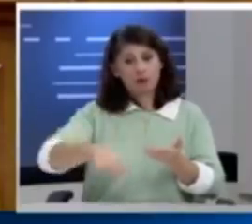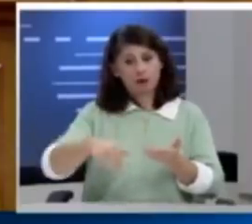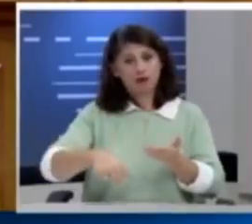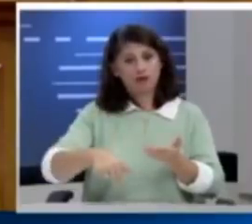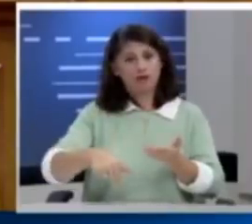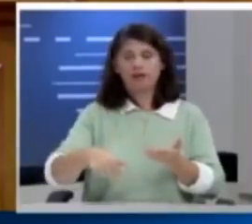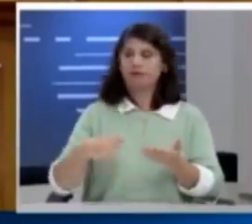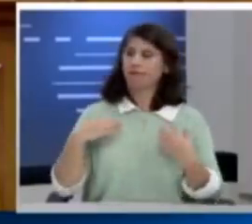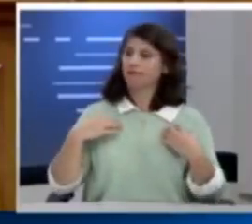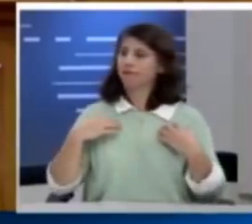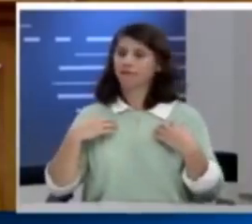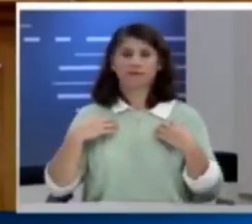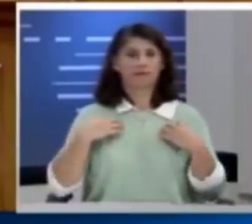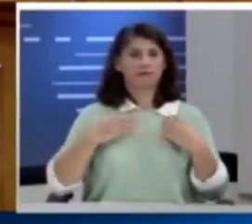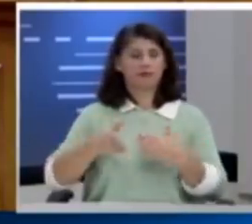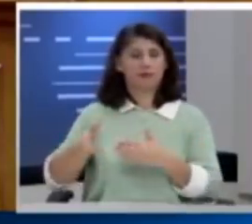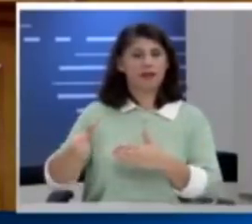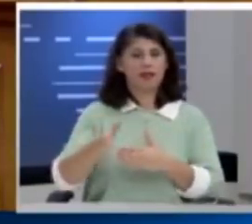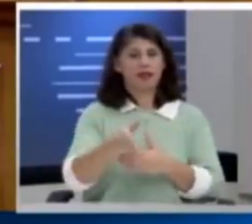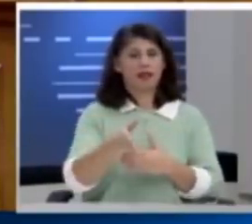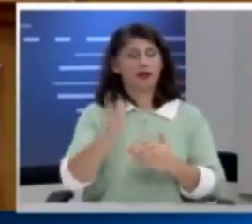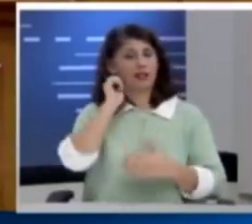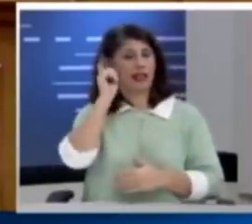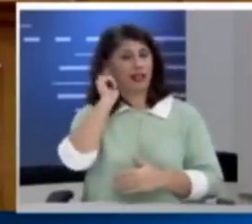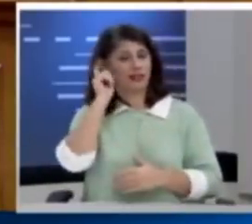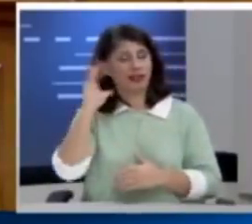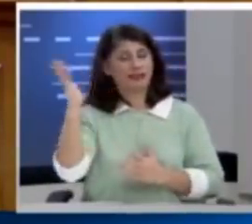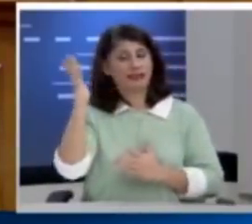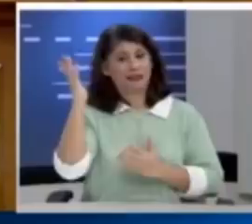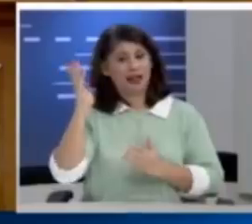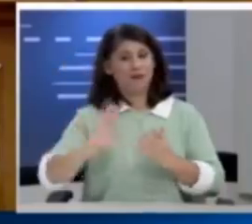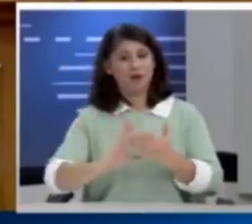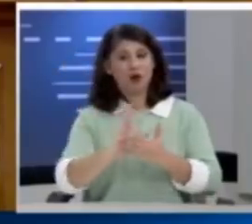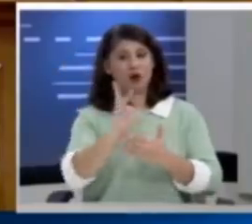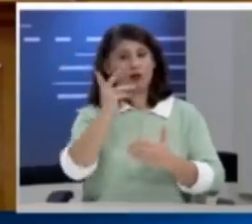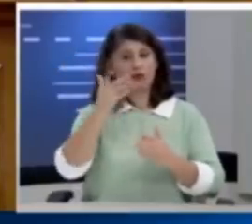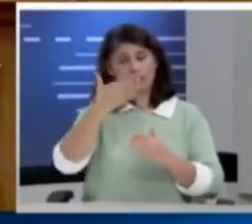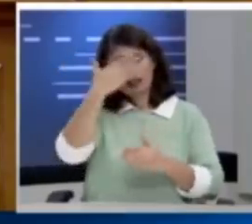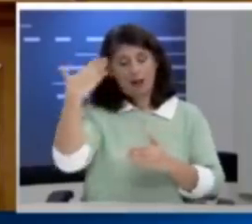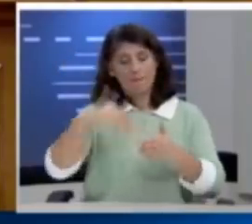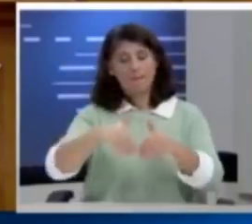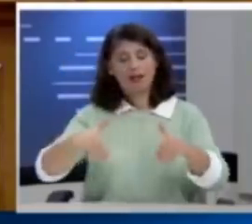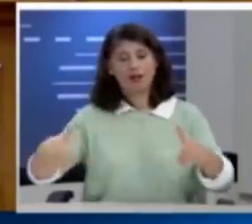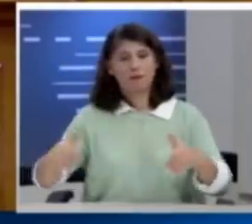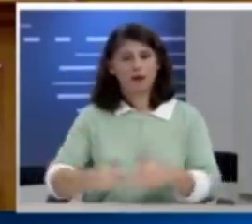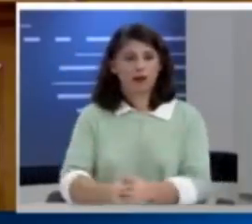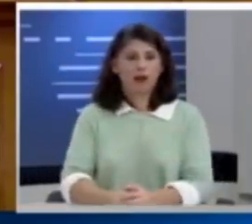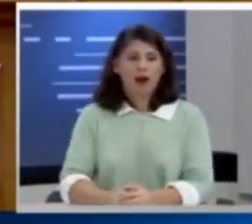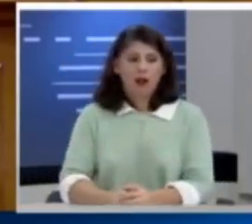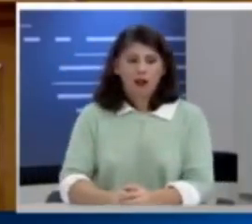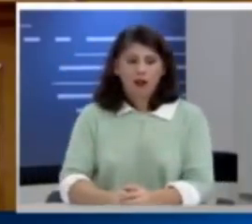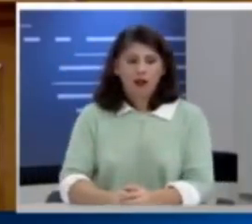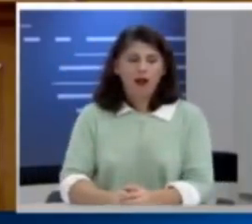σήμερα φιγουράρουν στις τιμένες εκδηλώσεις για τα δήθεν προοδευτικά σας μέτωπα. Σας βλέπουμε